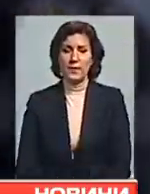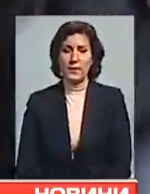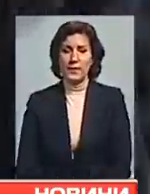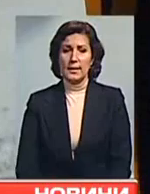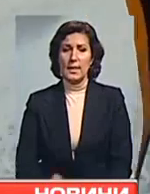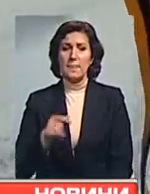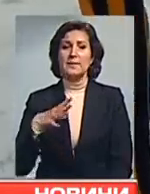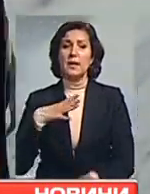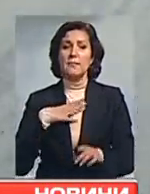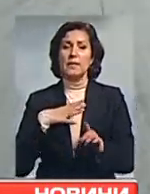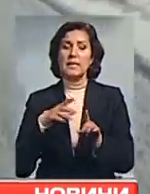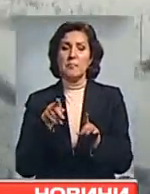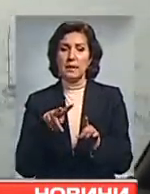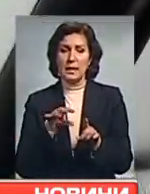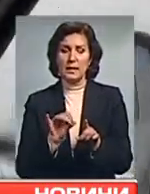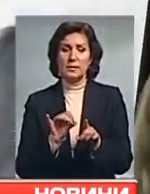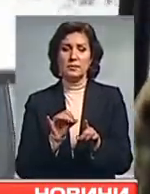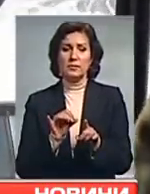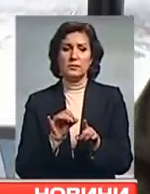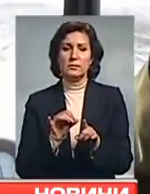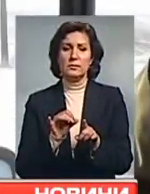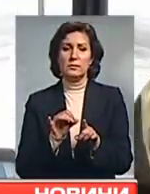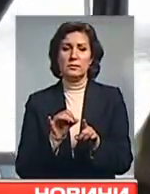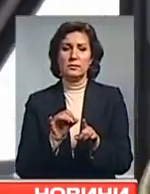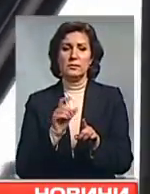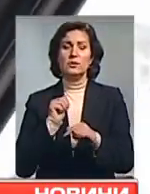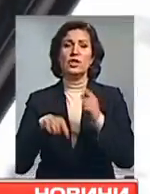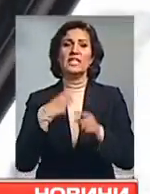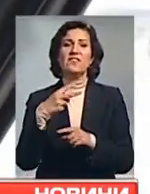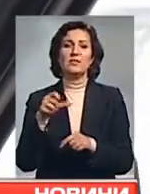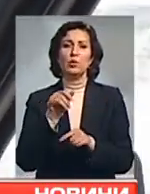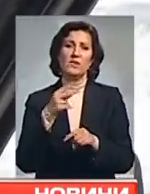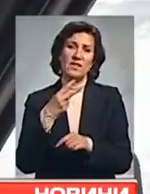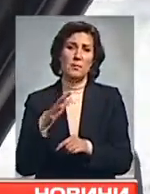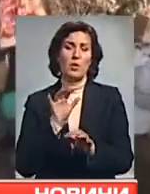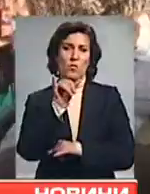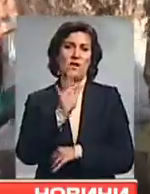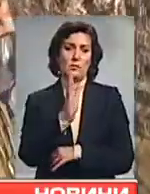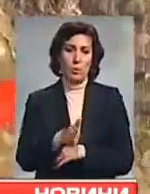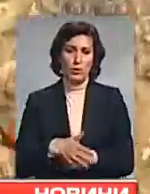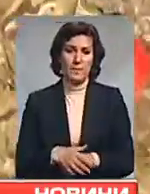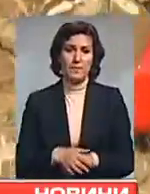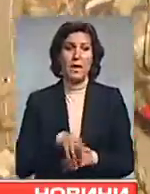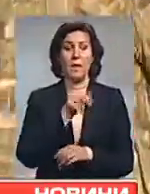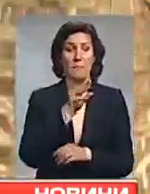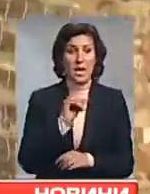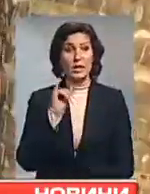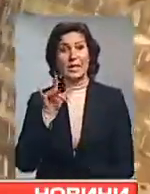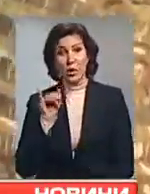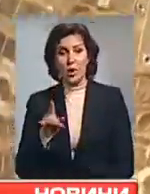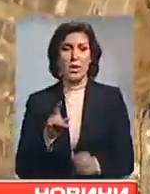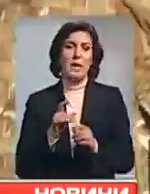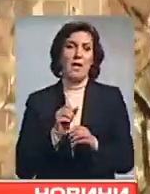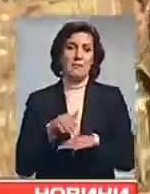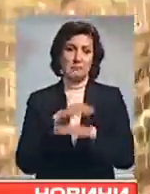ви були, на той же позиції? Все, я зрозумів. Хорошо, тоді ми десь через хвилин 20-25 будемо у вас. Маша з Ігорем на передовій –